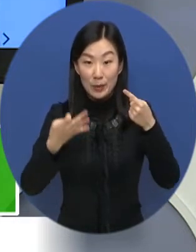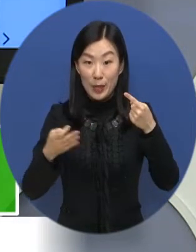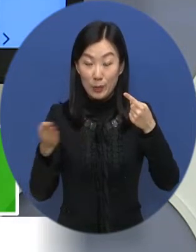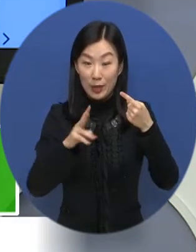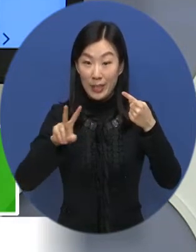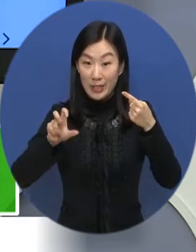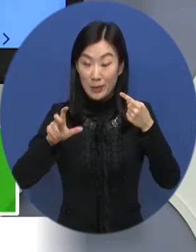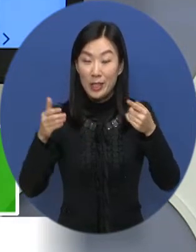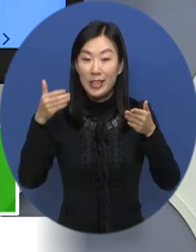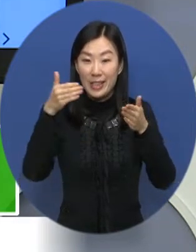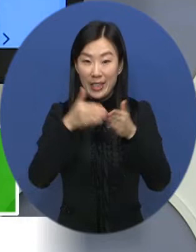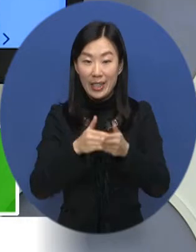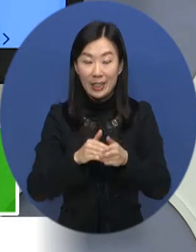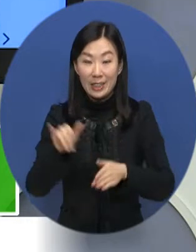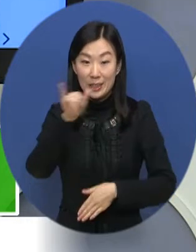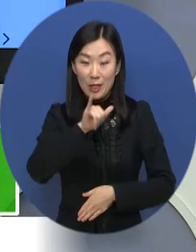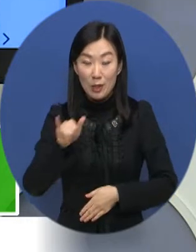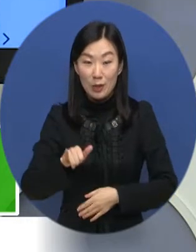'선정위원회는